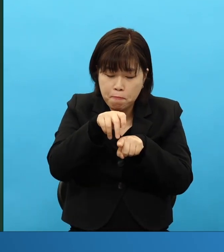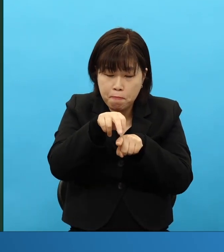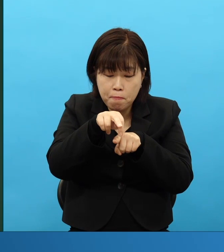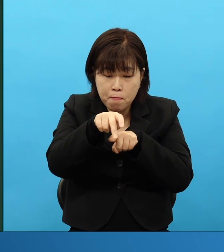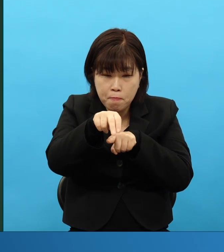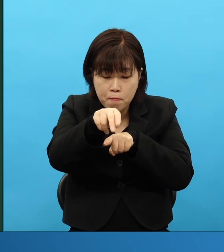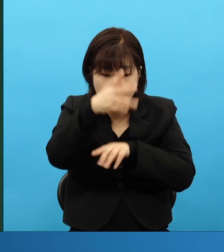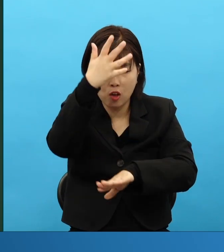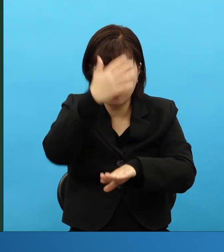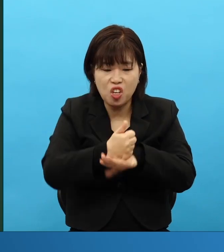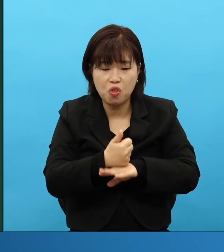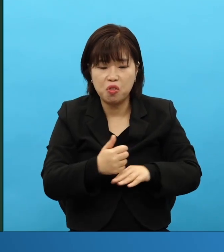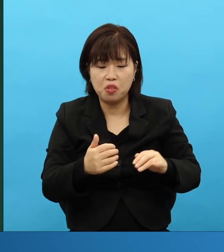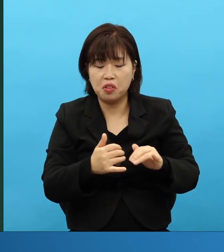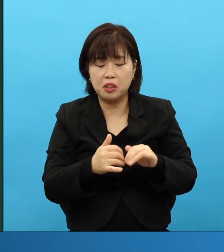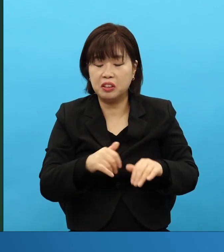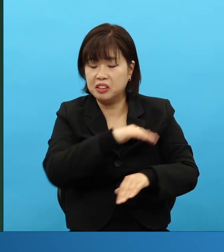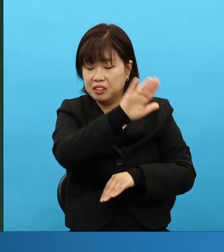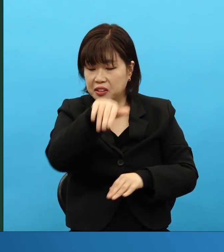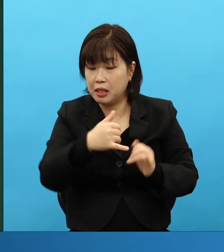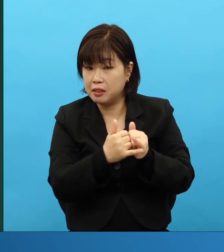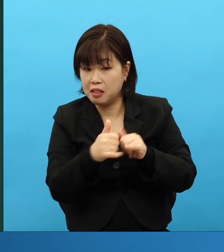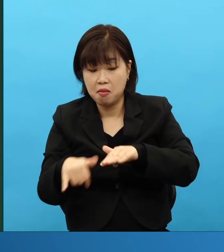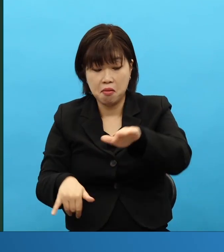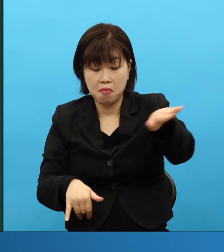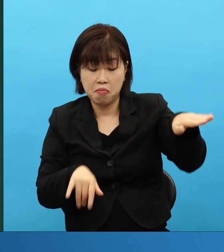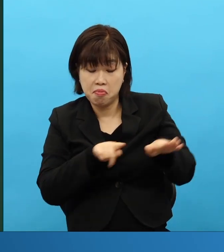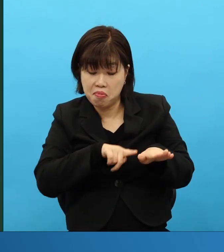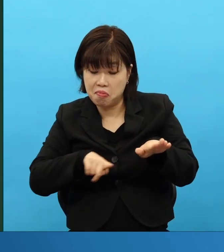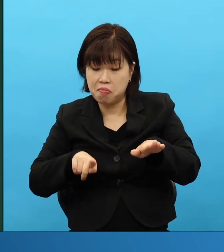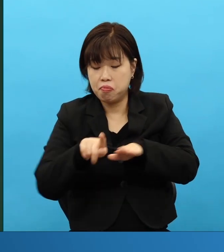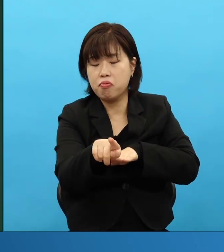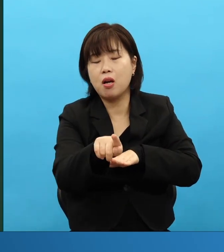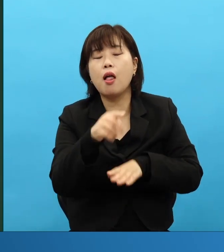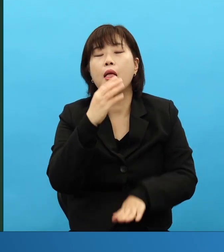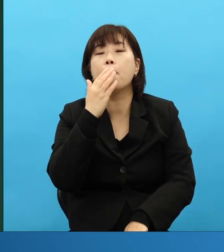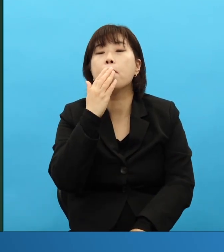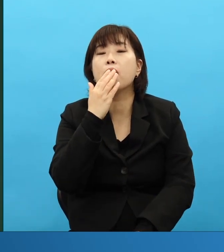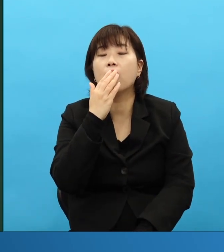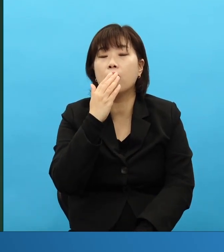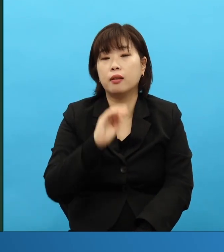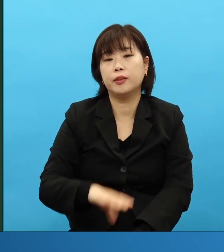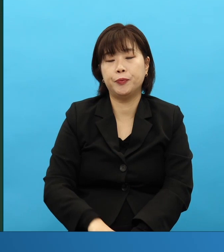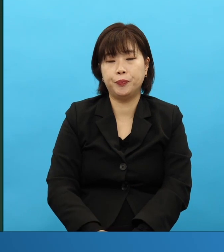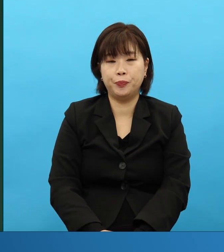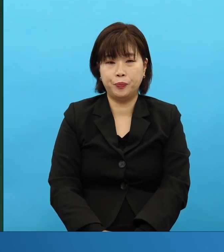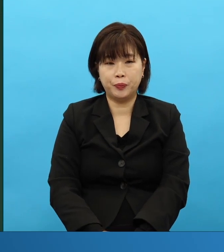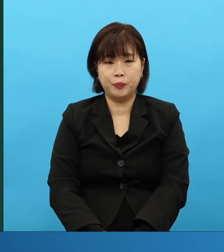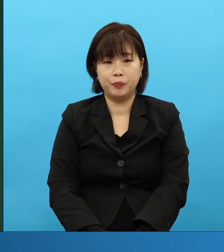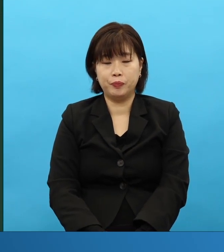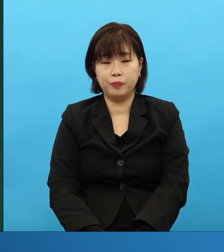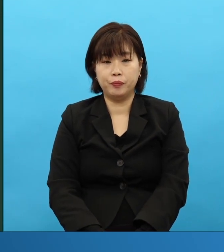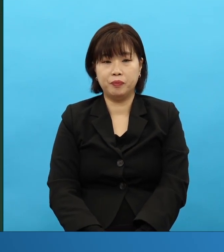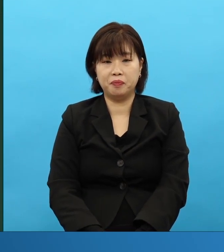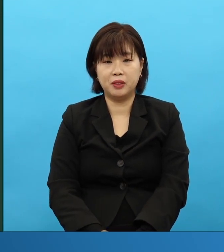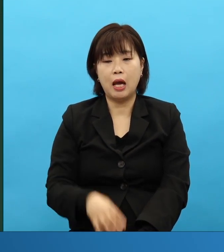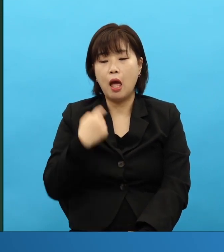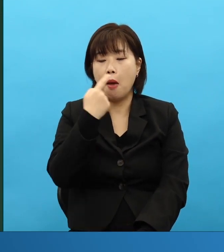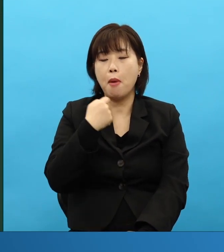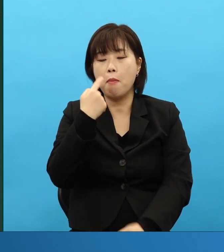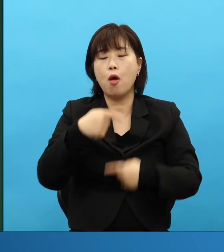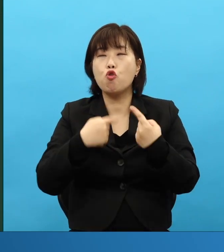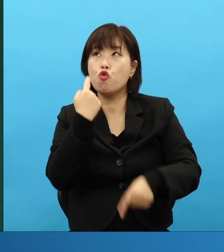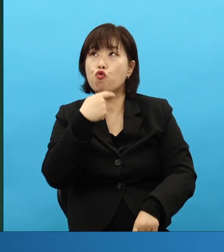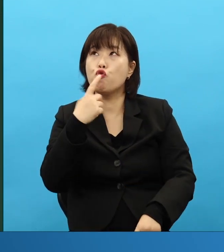전 세계 렘드 키워서 237, 5천 정을 실제로 이렇게 세우자는 겁니다. For us, it's not just merely evangelism, but raising remnants all over the world and actually raising